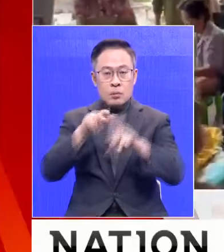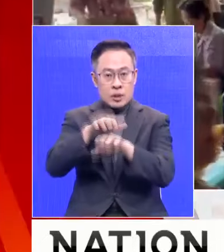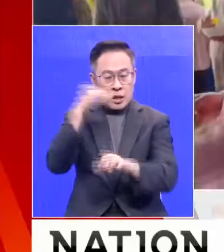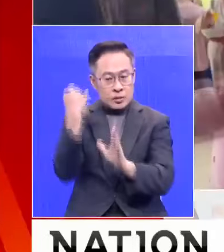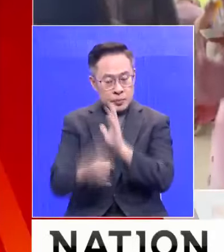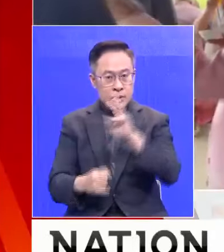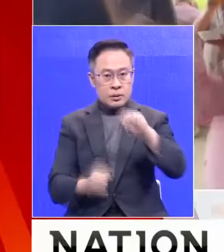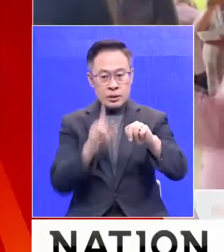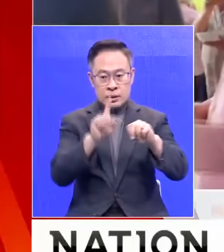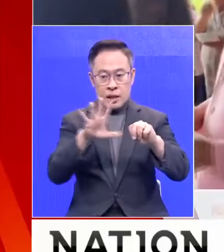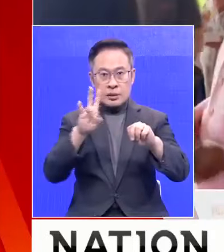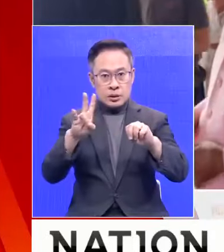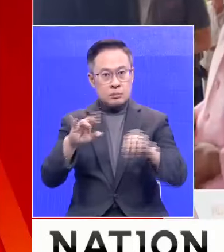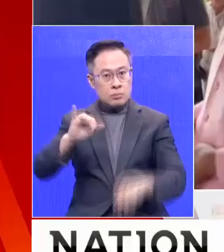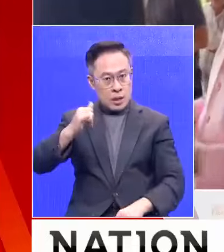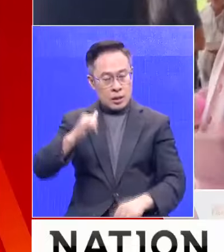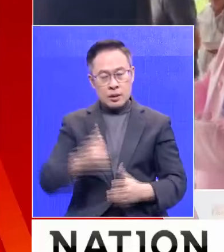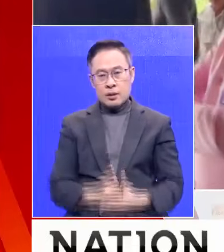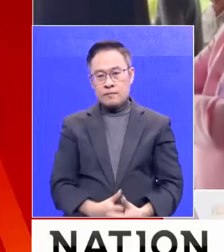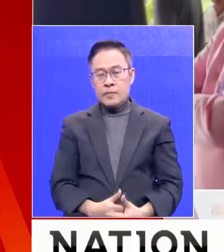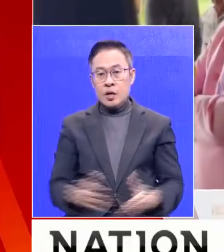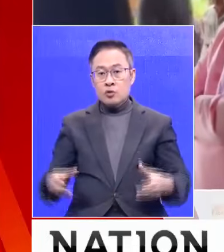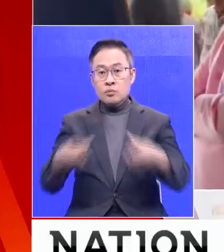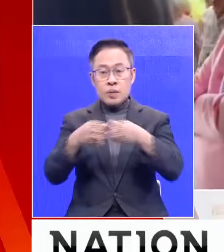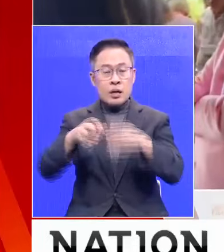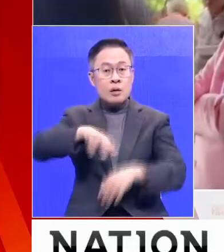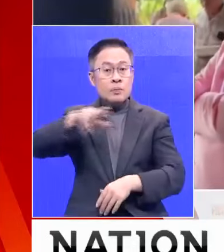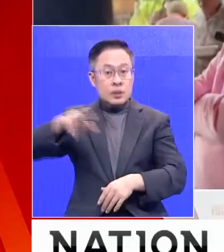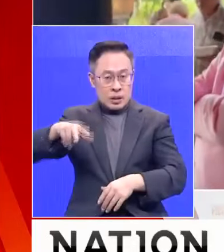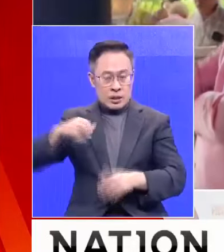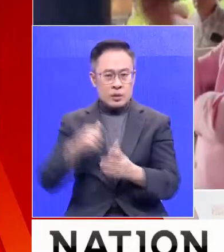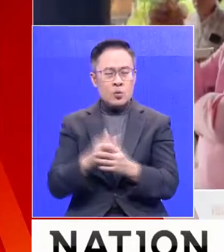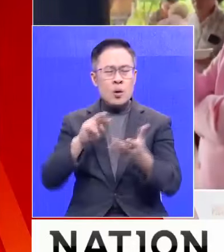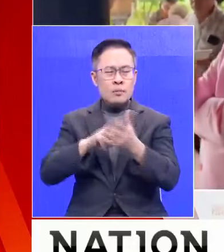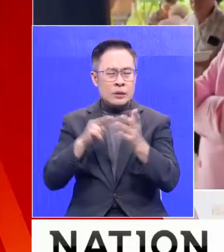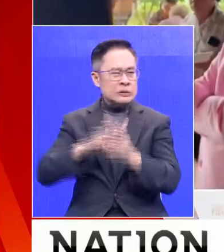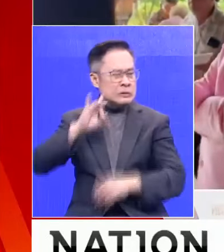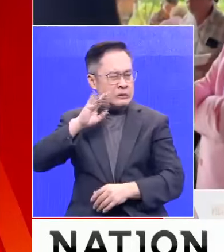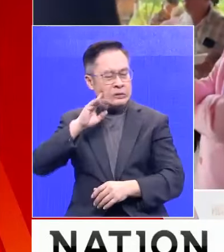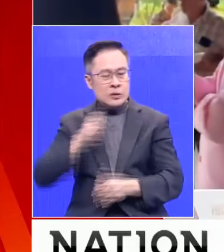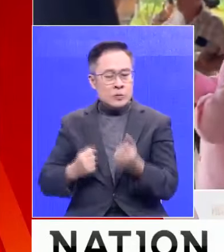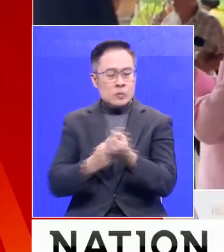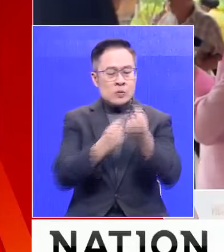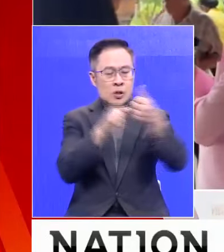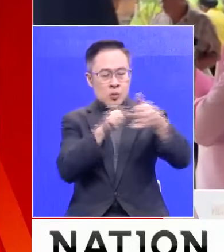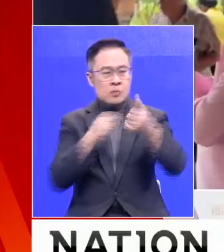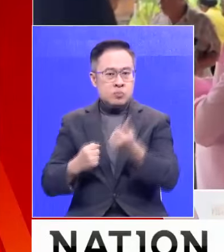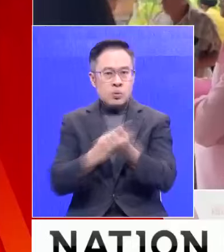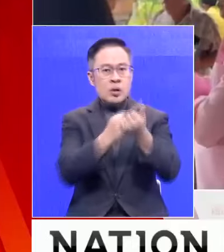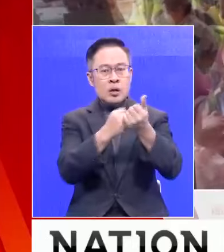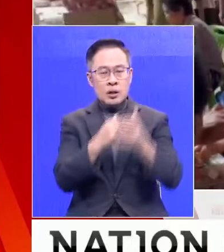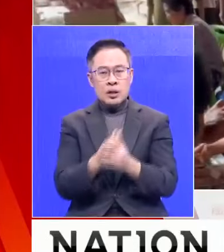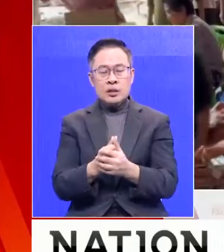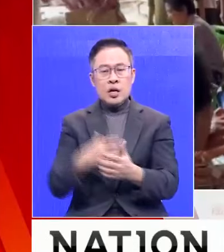นะครับในส่วนของเพื่อไทยคุณเทพไทยเขาบอกว่าคงจะดันทุรังต่อให้ถึงที่สุดแหละอยากจะให้ปัญหาเนี้ยยุติที่